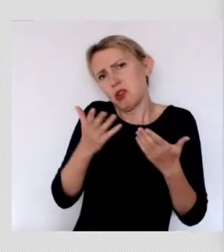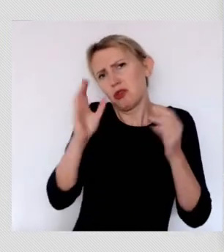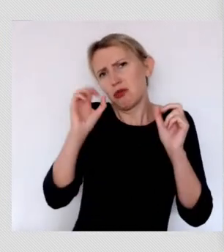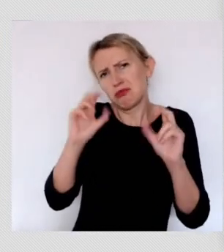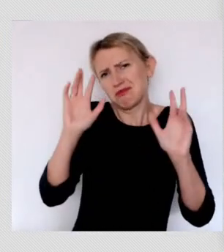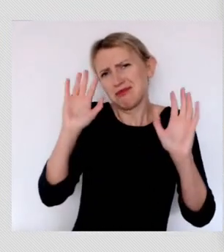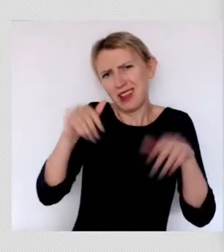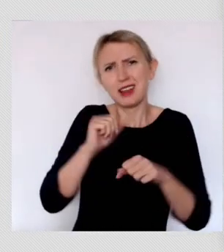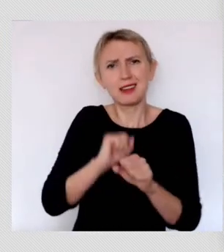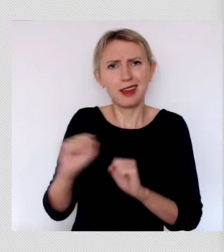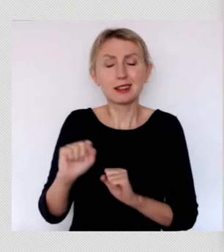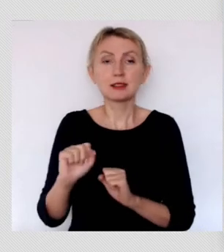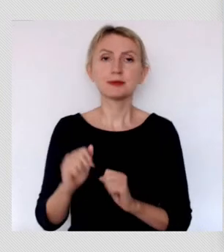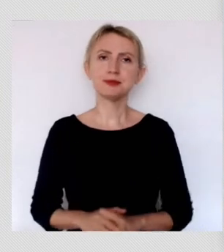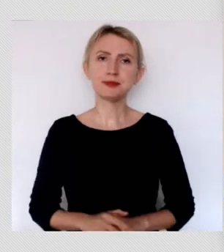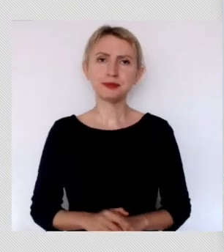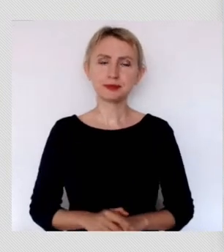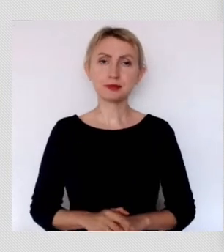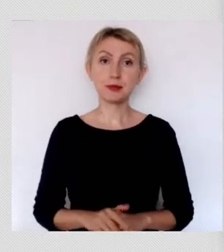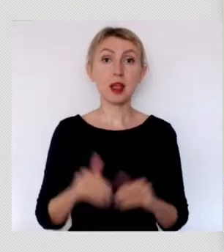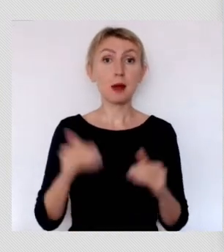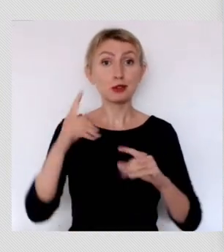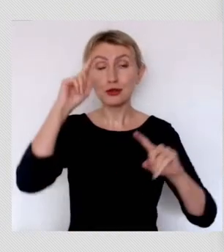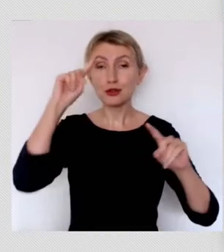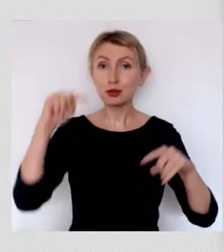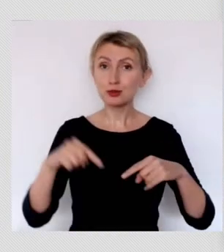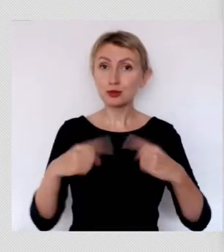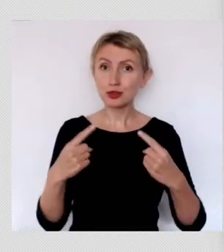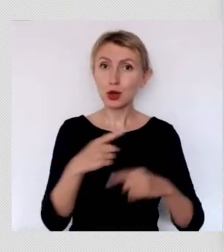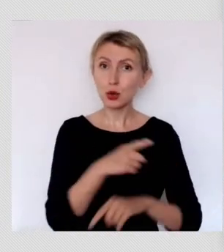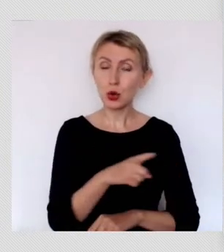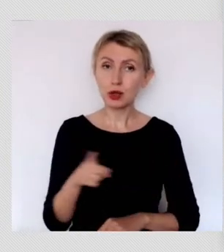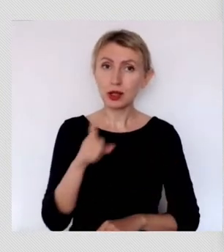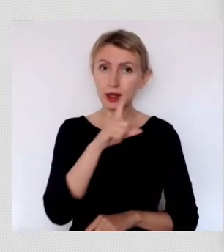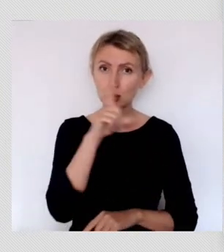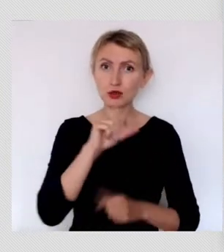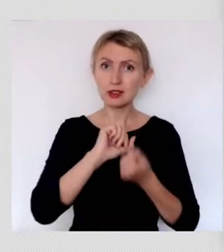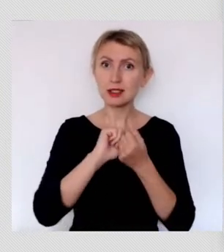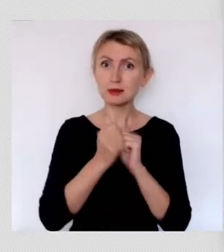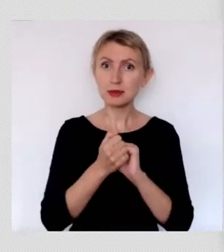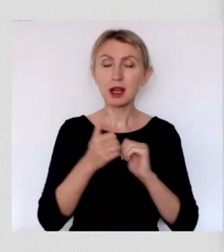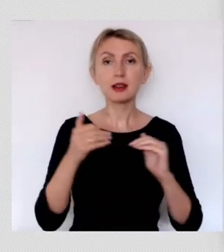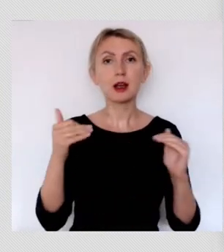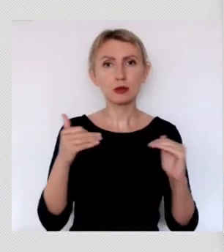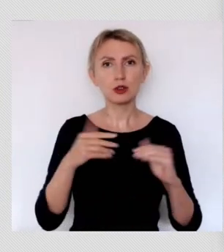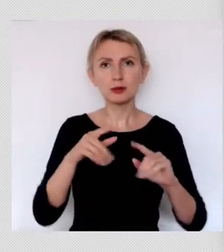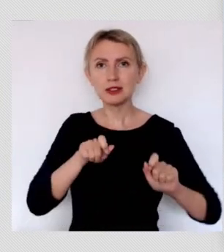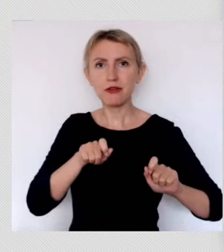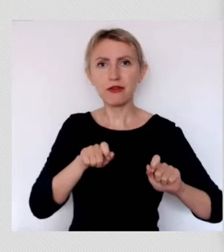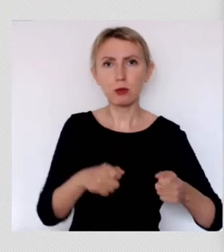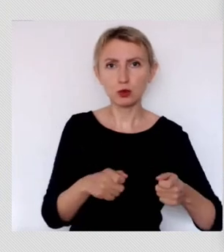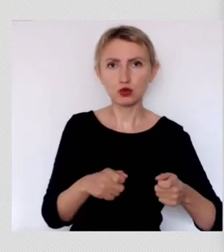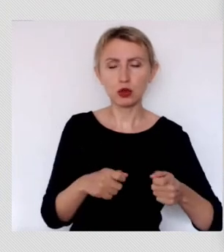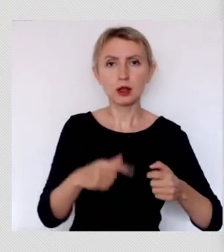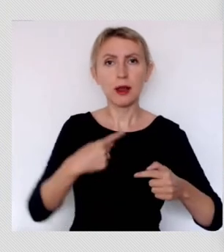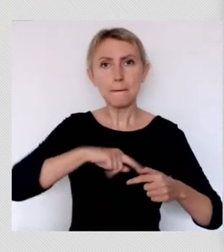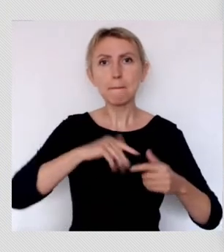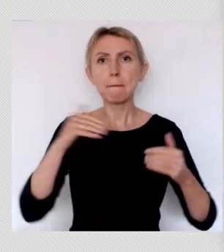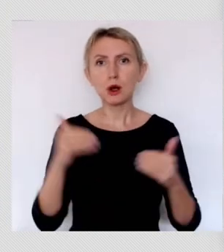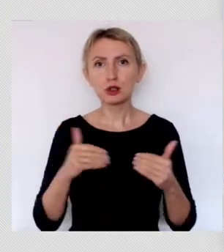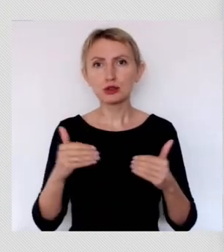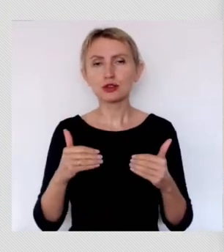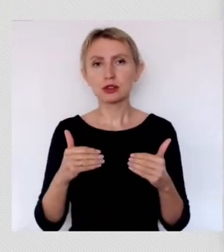tak? Możliwość przekonania ich odnośnie tego, że ta zmiana może zostać wymuszona, że możemy, czy